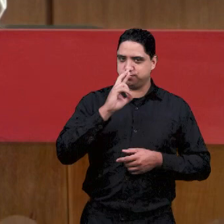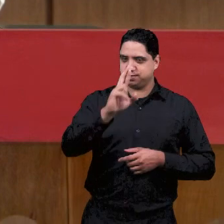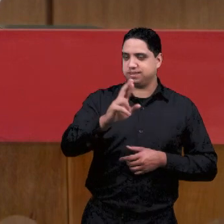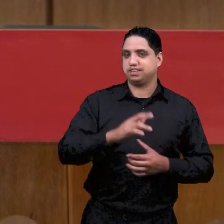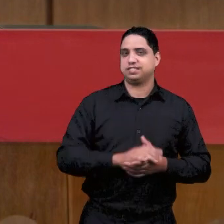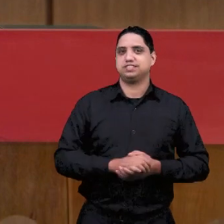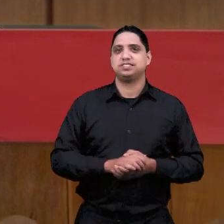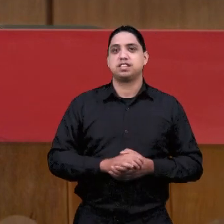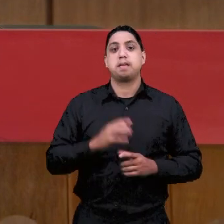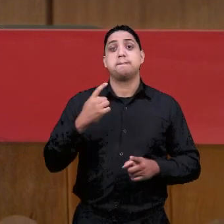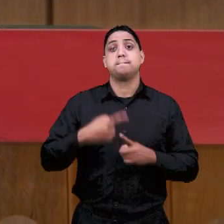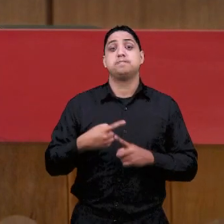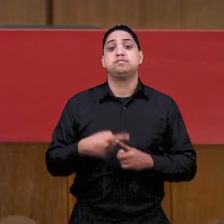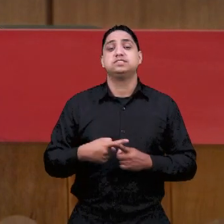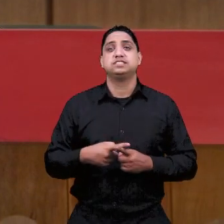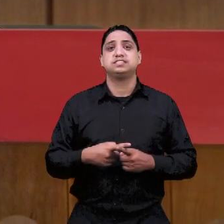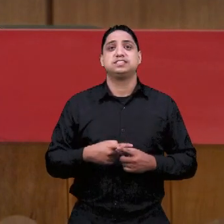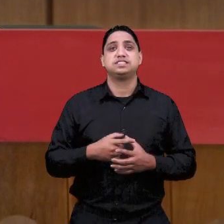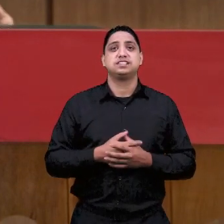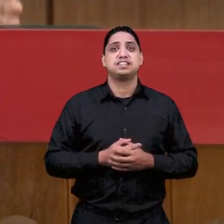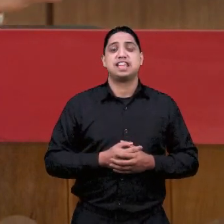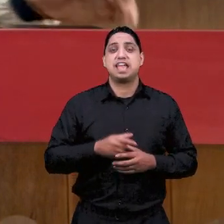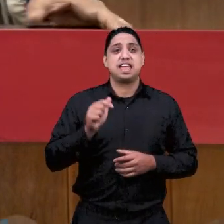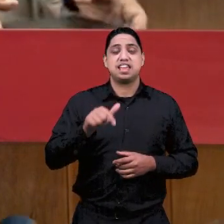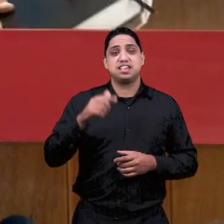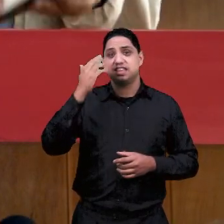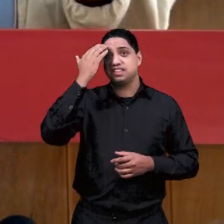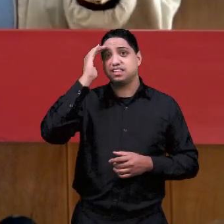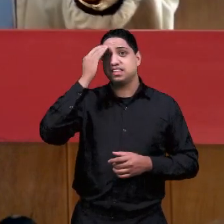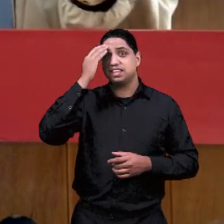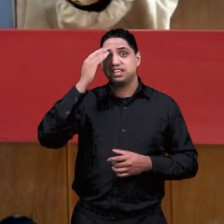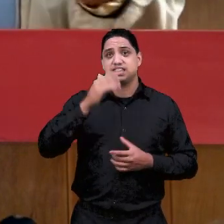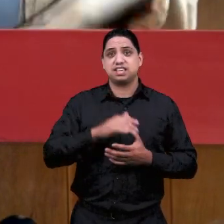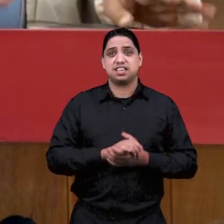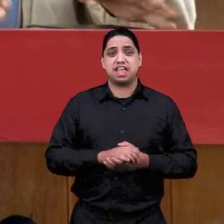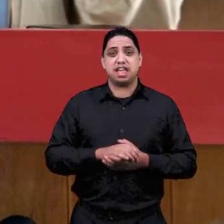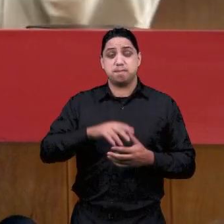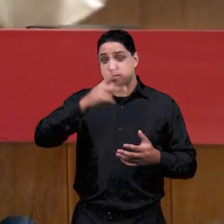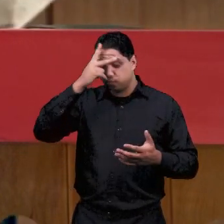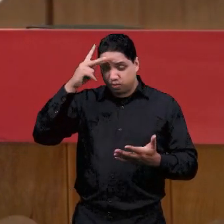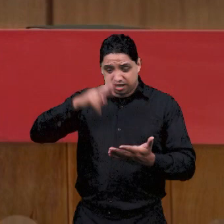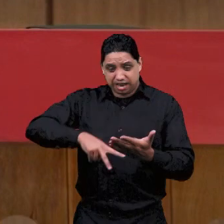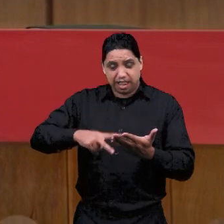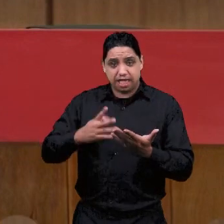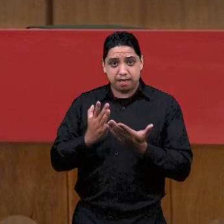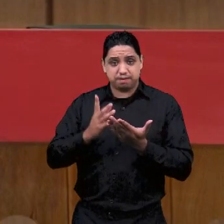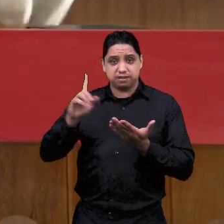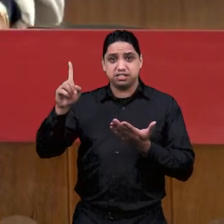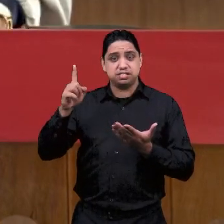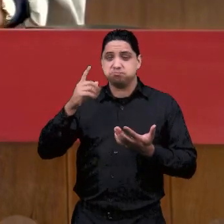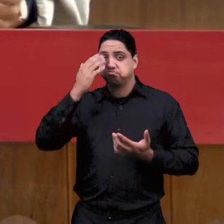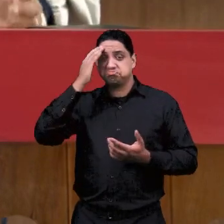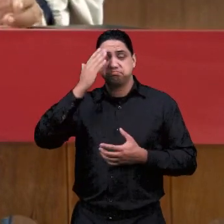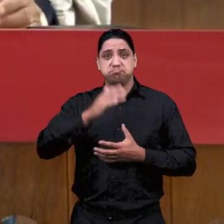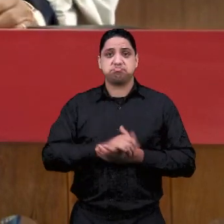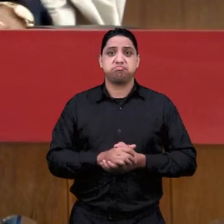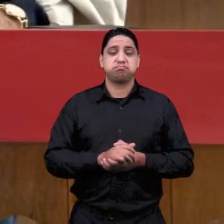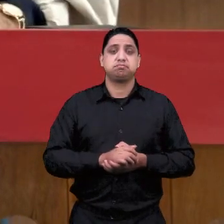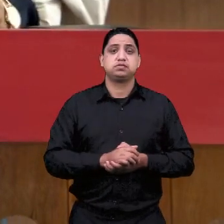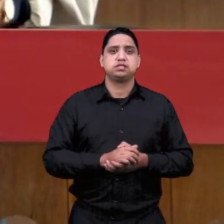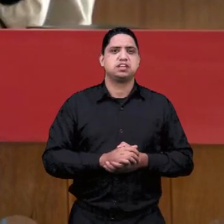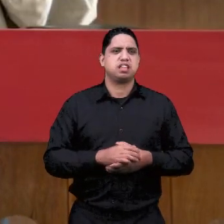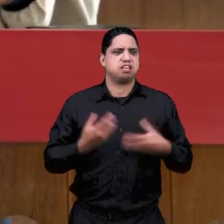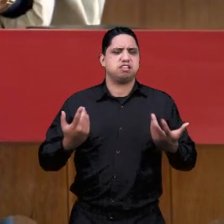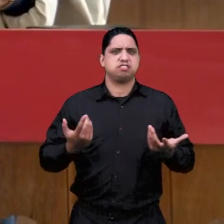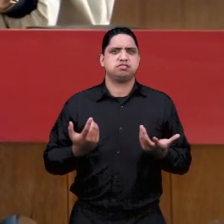Pourquoi? Ils n'ont pas compris. Et celui qui lit la Bible ne va pas comprendre. Pourquoi? Parce que le